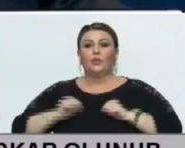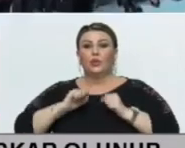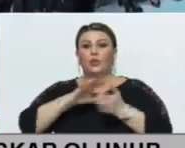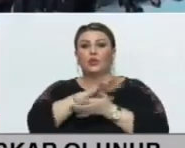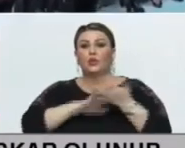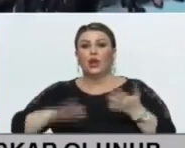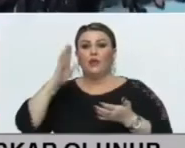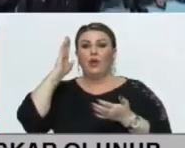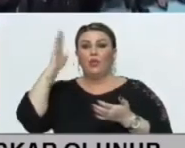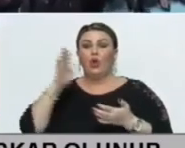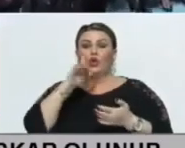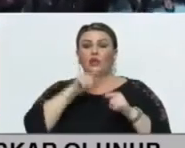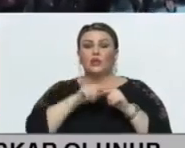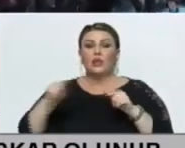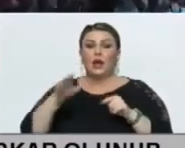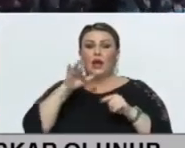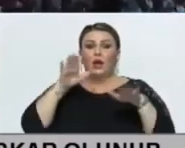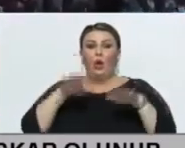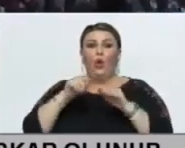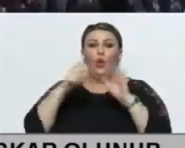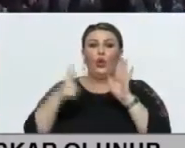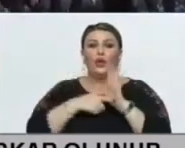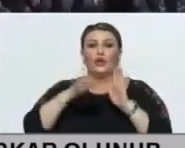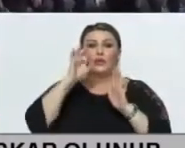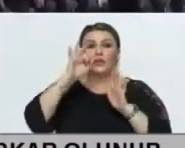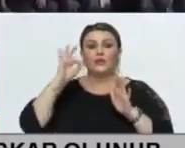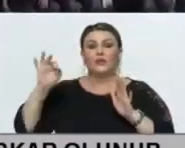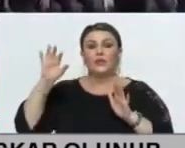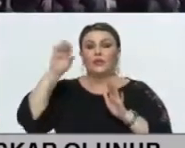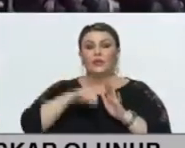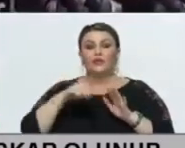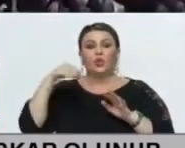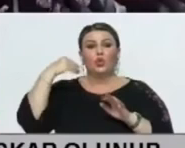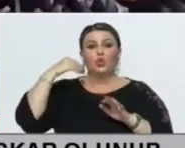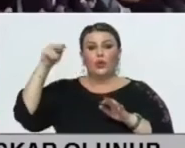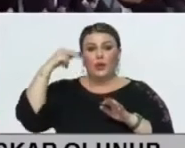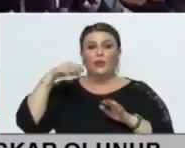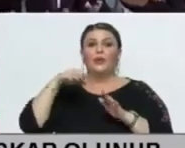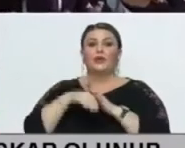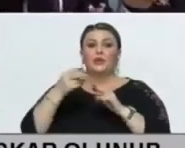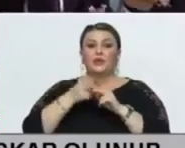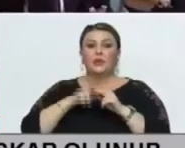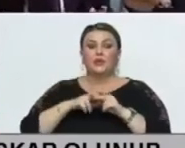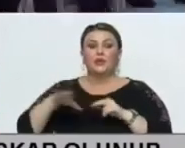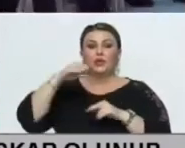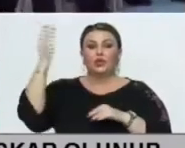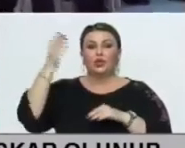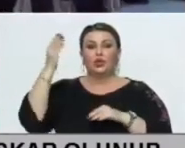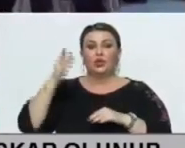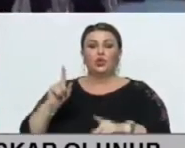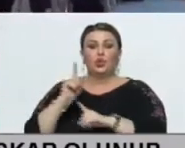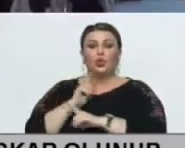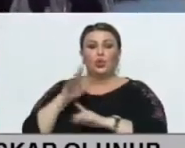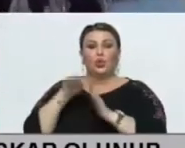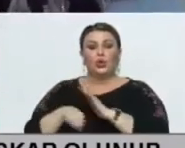Saat təxminən yerli vaxtla 17:00-da Türkiyə Prezidentinin növbəti dəfə çıxışı gözlənilir ki,